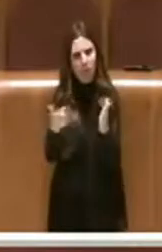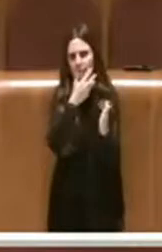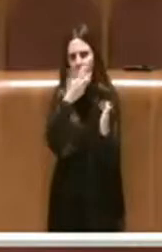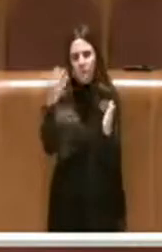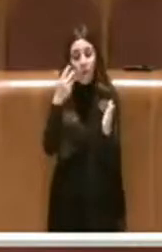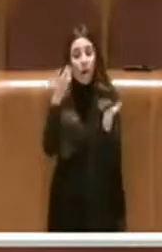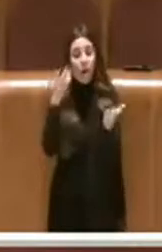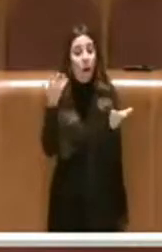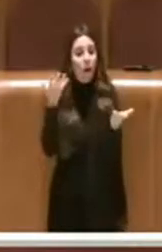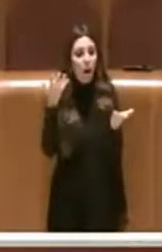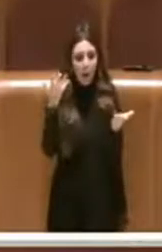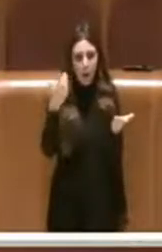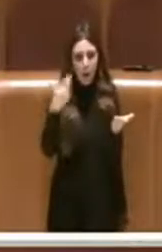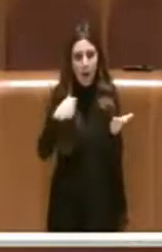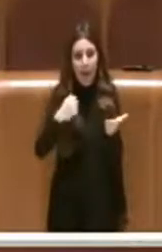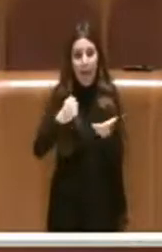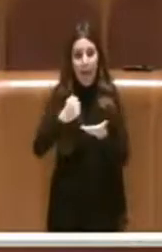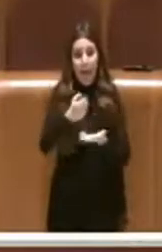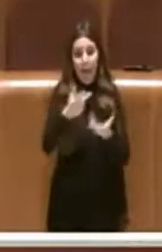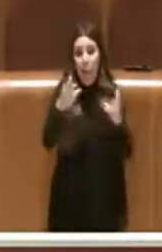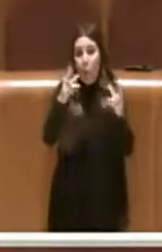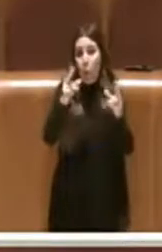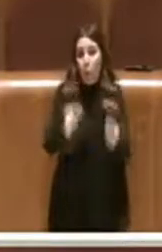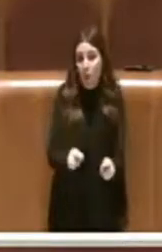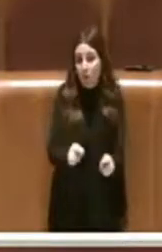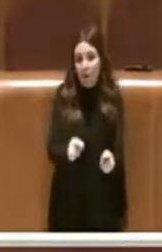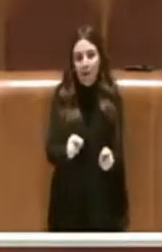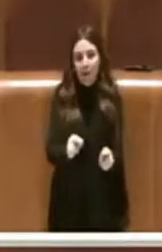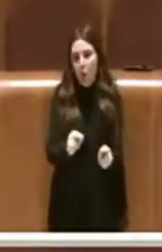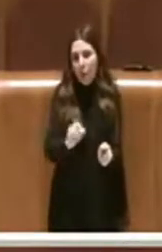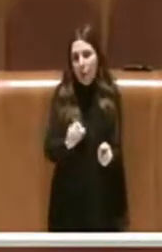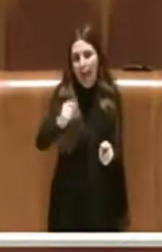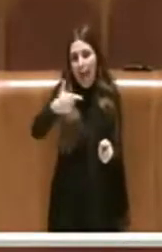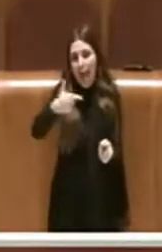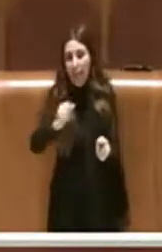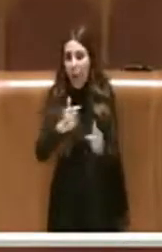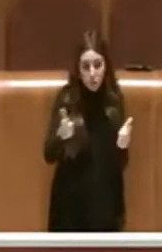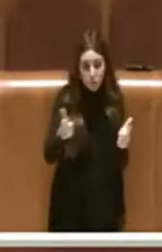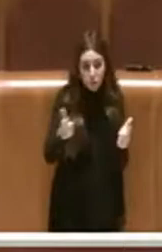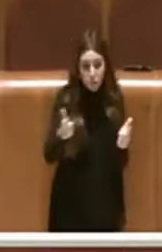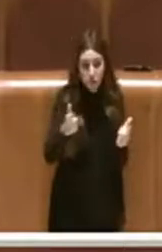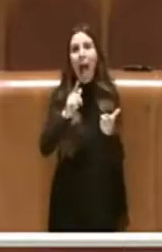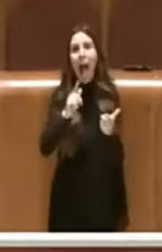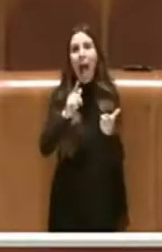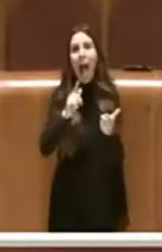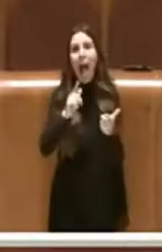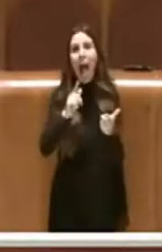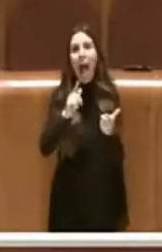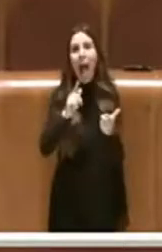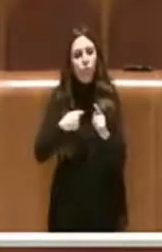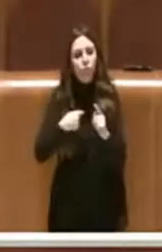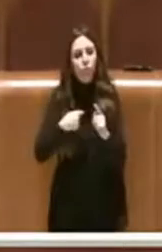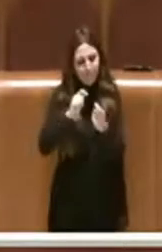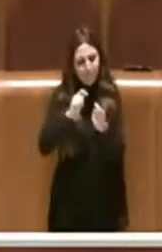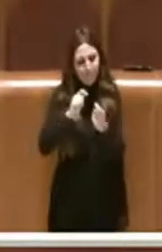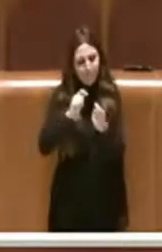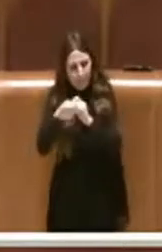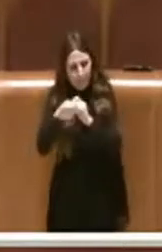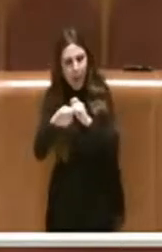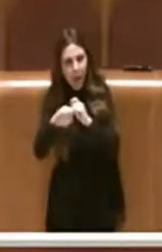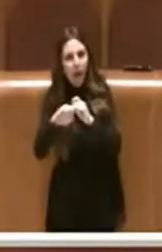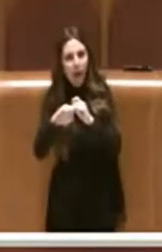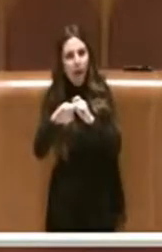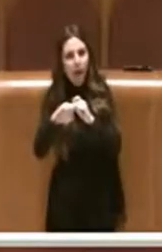c'è nessuna ricapitalizzazione di ATAC, c'è una convergenza su alcuni immobili di